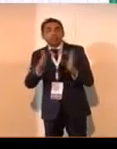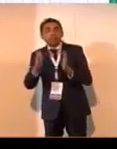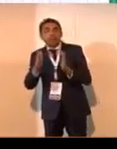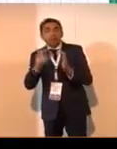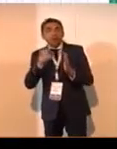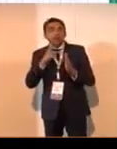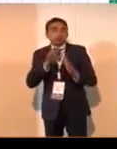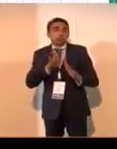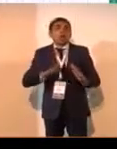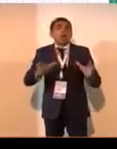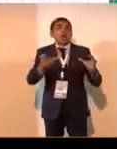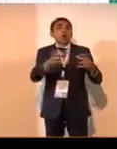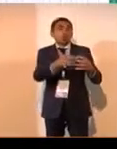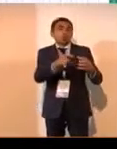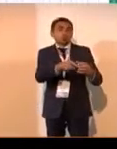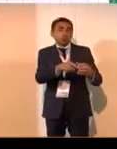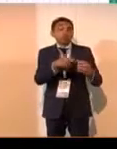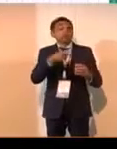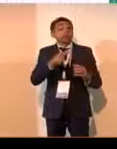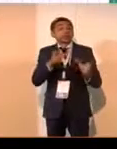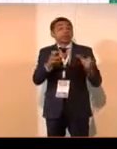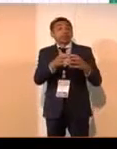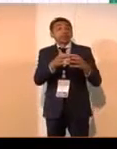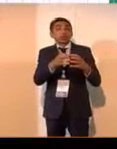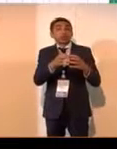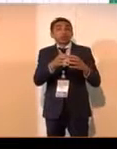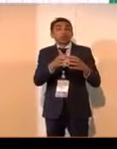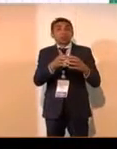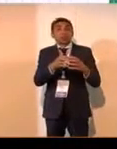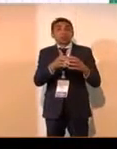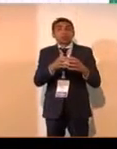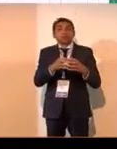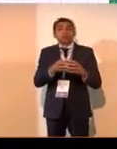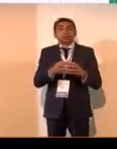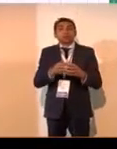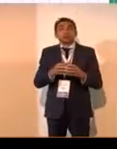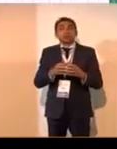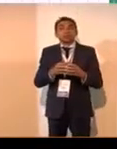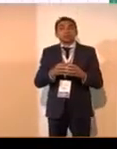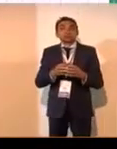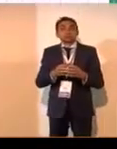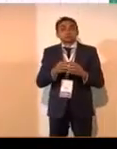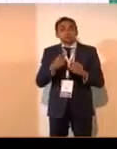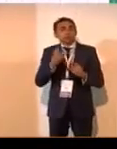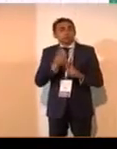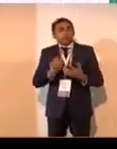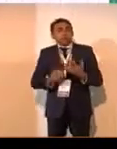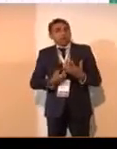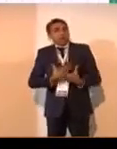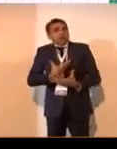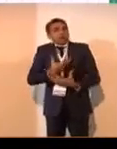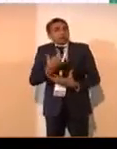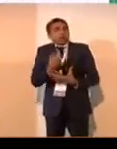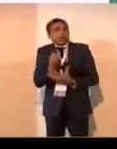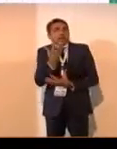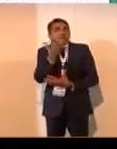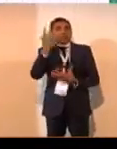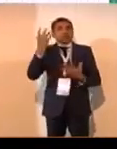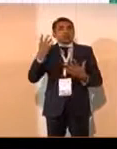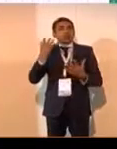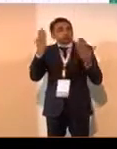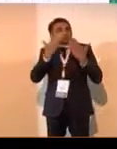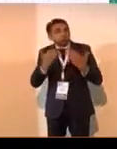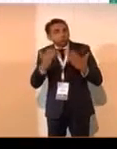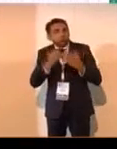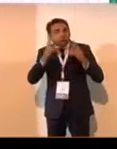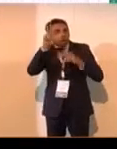alla comunità, perché questa comunità la devono li far crescere, li fa studiare, devono conoscerla, devono